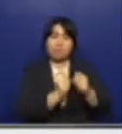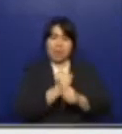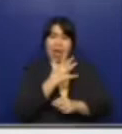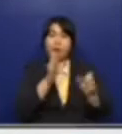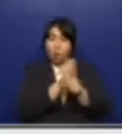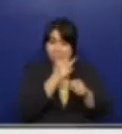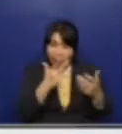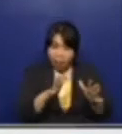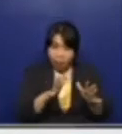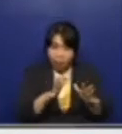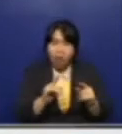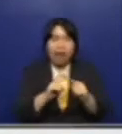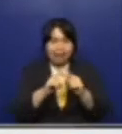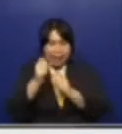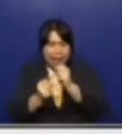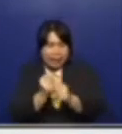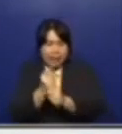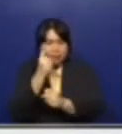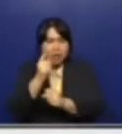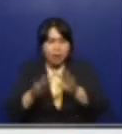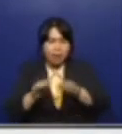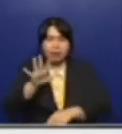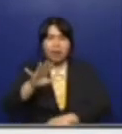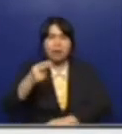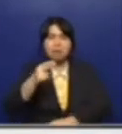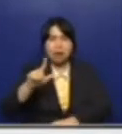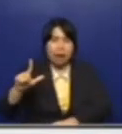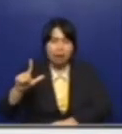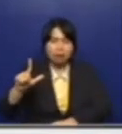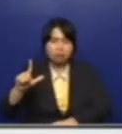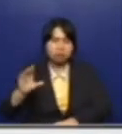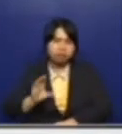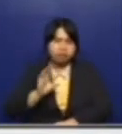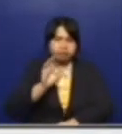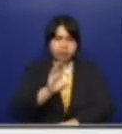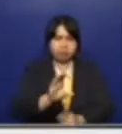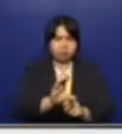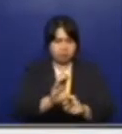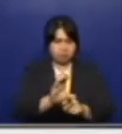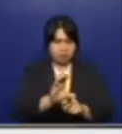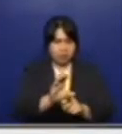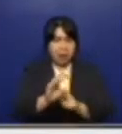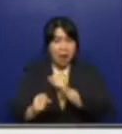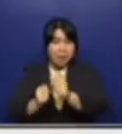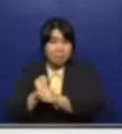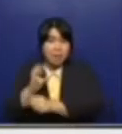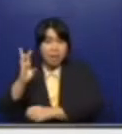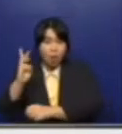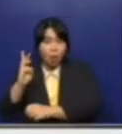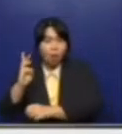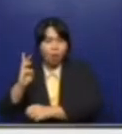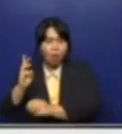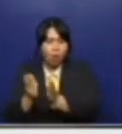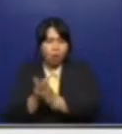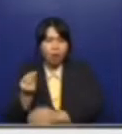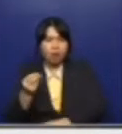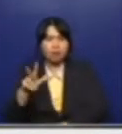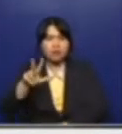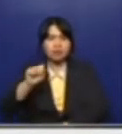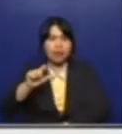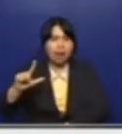มเฉลี่ยว่าปีหนึ่งหมดประมาณ 50,000 ล้าน6ปีเนี่ยหมดประมาณ 300,000 ล้านครับท่านประธ